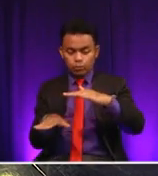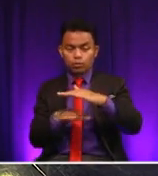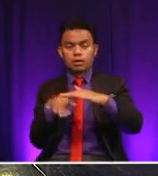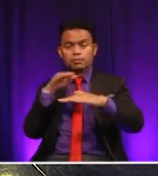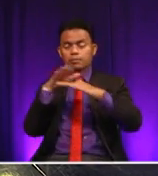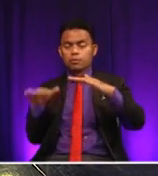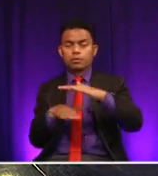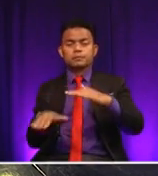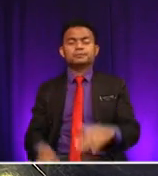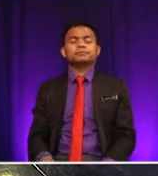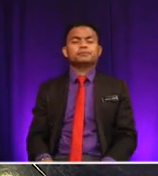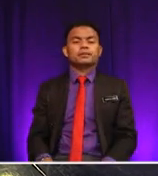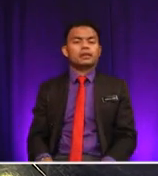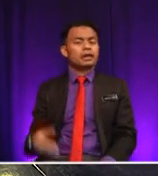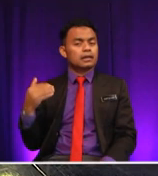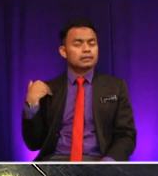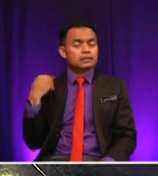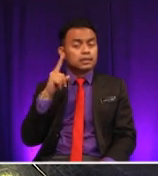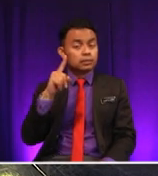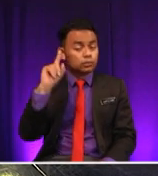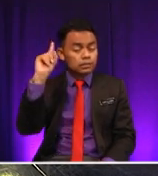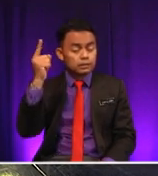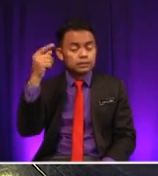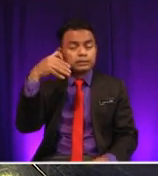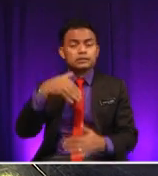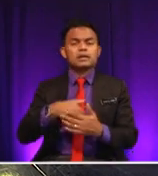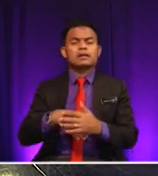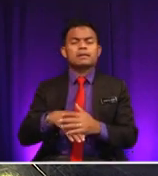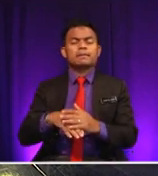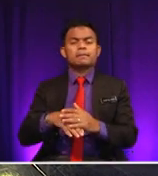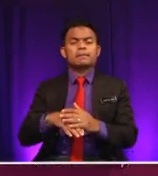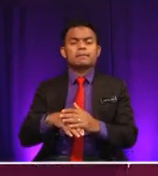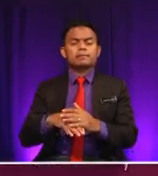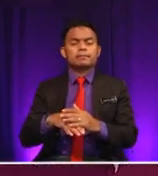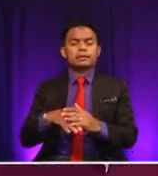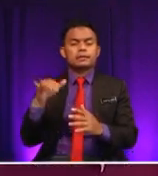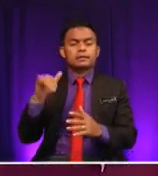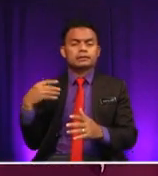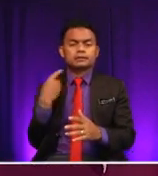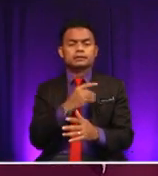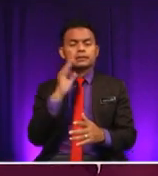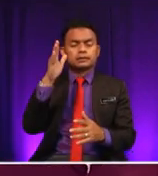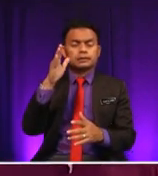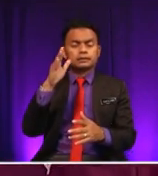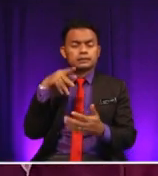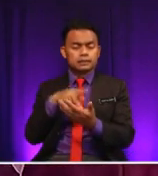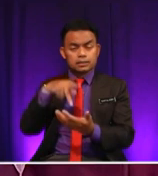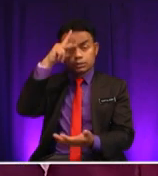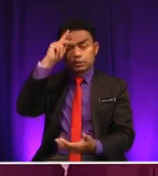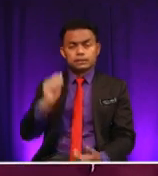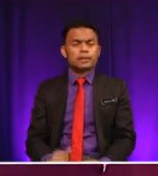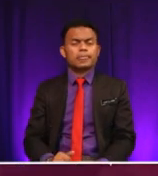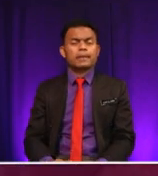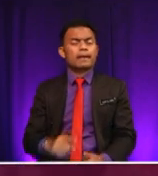genre dalam setiap karya yang kita kaji jadi murid-murid perlu paham terlebih dahulu tema ini merupakan persoalan utama persoalan pokok ataupun